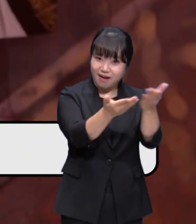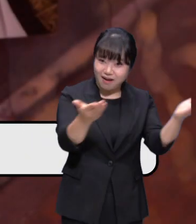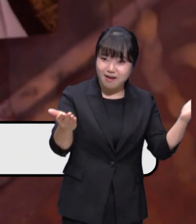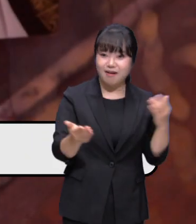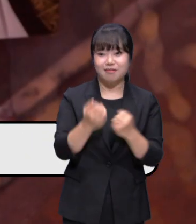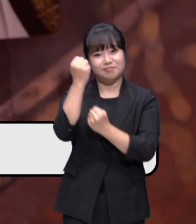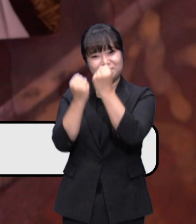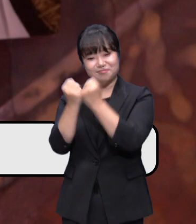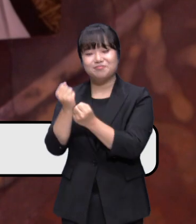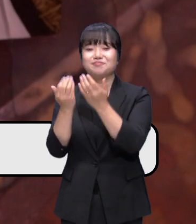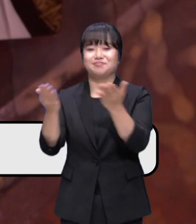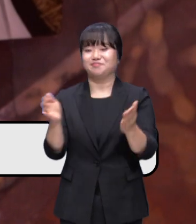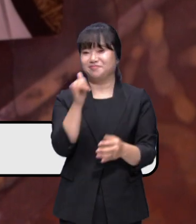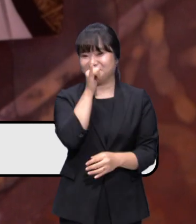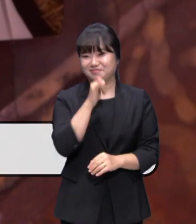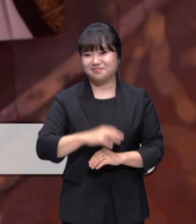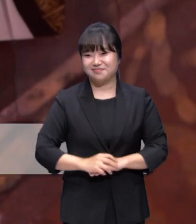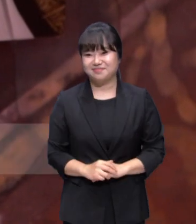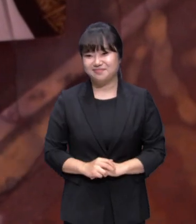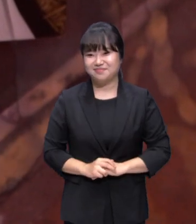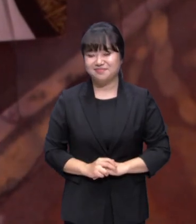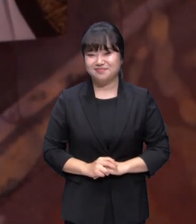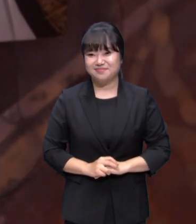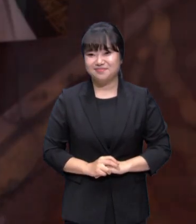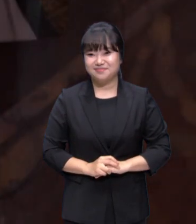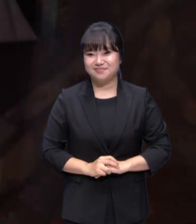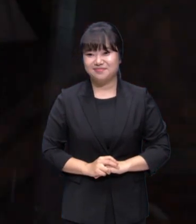쟁점들을 소개하는 전시라고 설명드릴 수 있겠습니다.